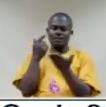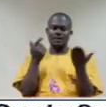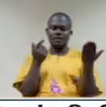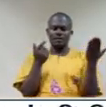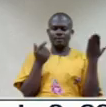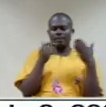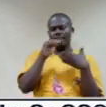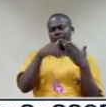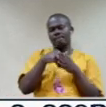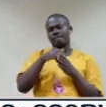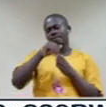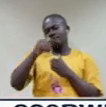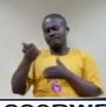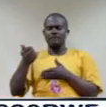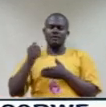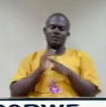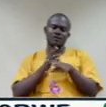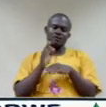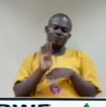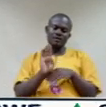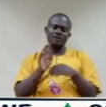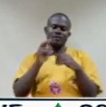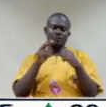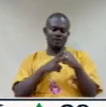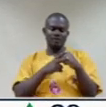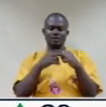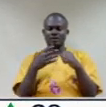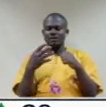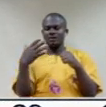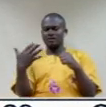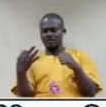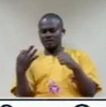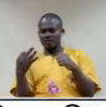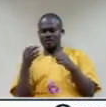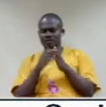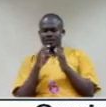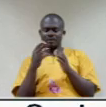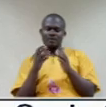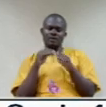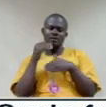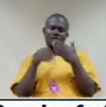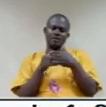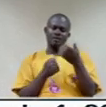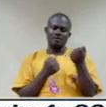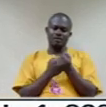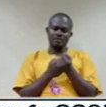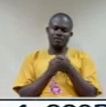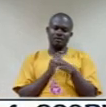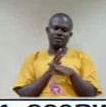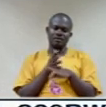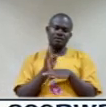zo hanze zingana na miliyari 786.4 z'amafaranga y'u Rwanda naho inkunga ikazangana na miliyari